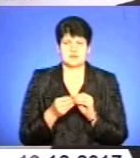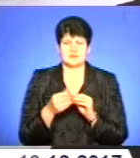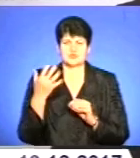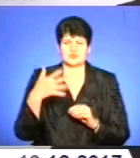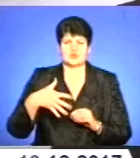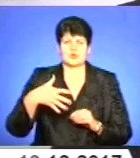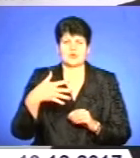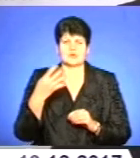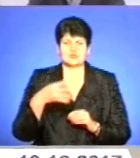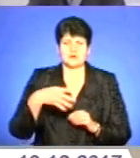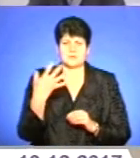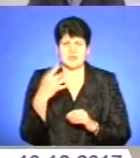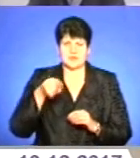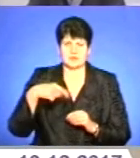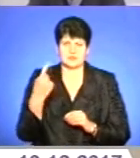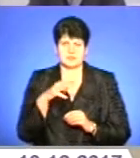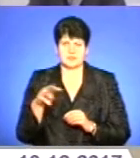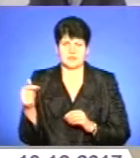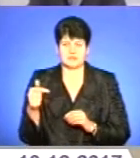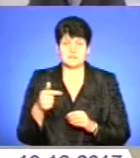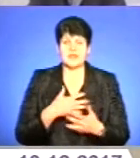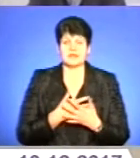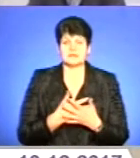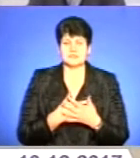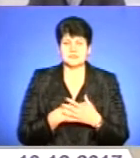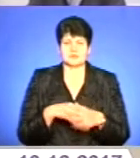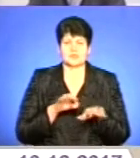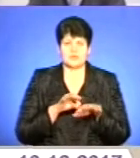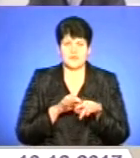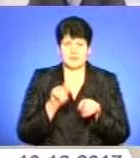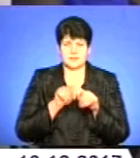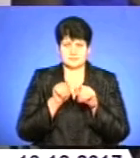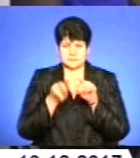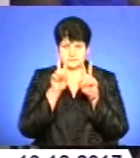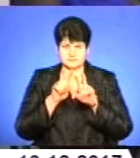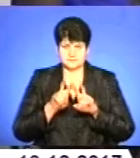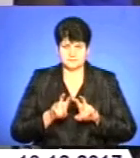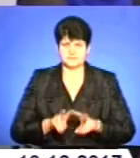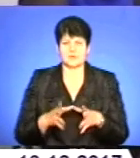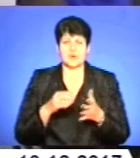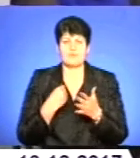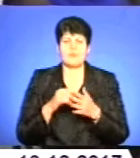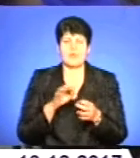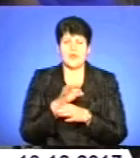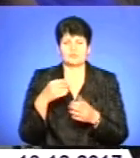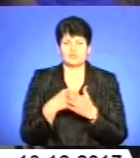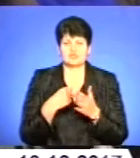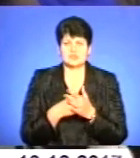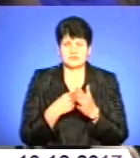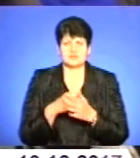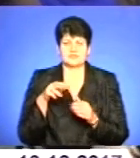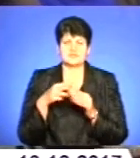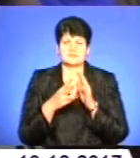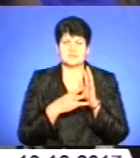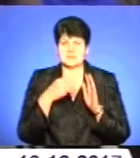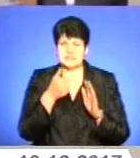45,1 мільйона гривень. Громадські активісти провели експрес-аналіз проекту бюджету Тернополя на 2018 рік. За їхніми